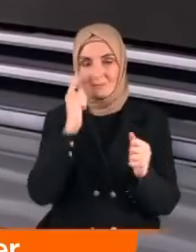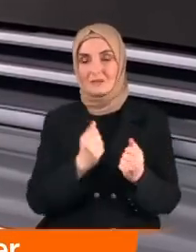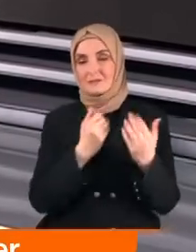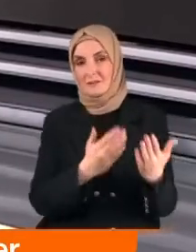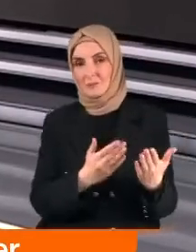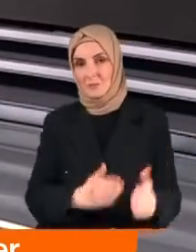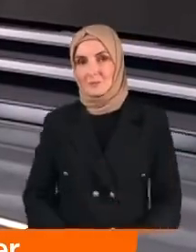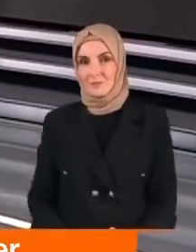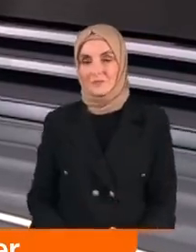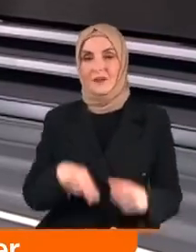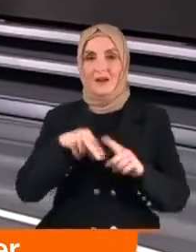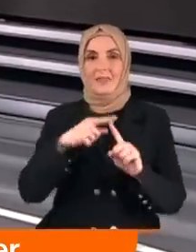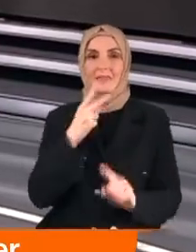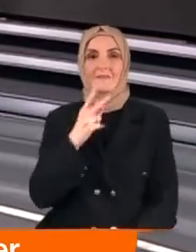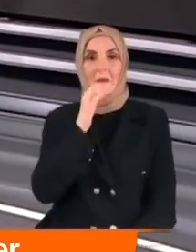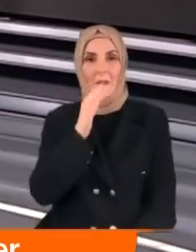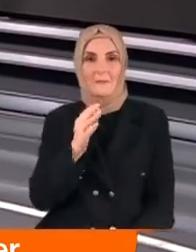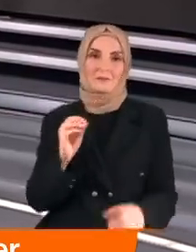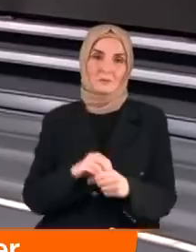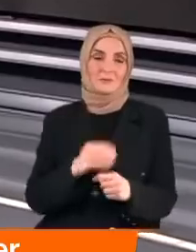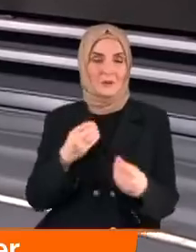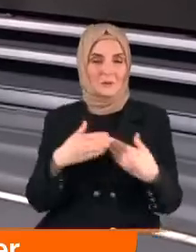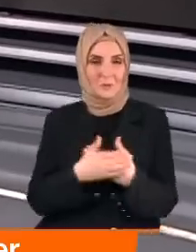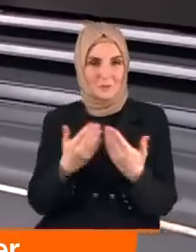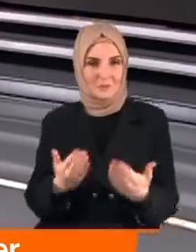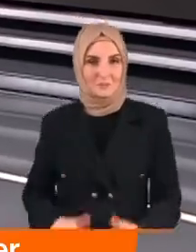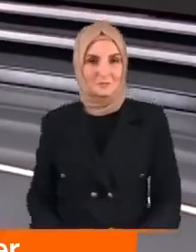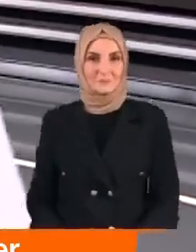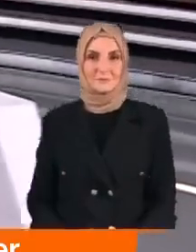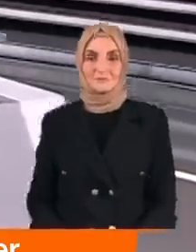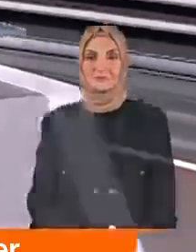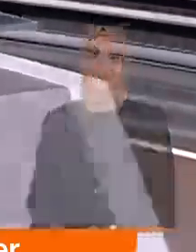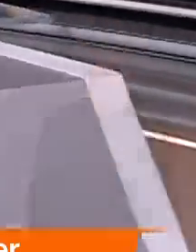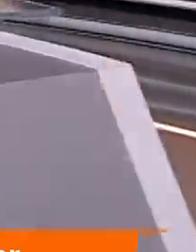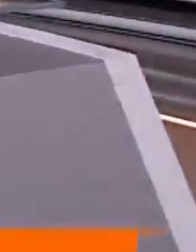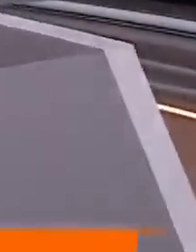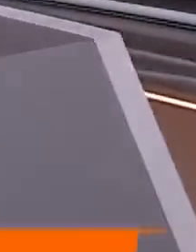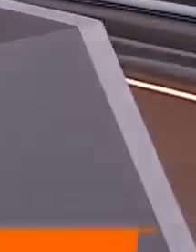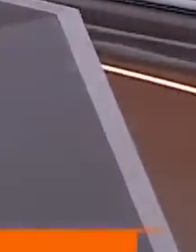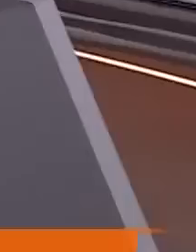başsağlığı diliyoruz. ATV Ana Haberi noktalıyoruz. İyi akşamlar.